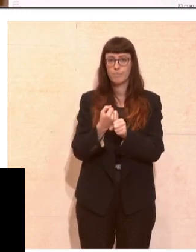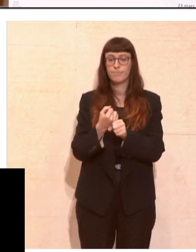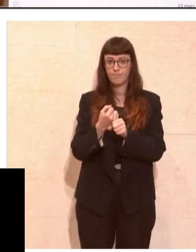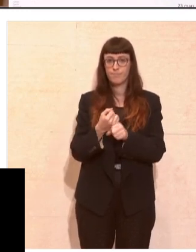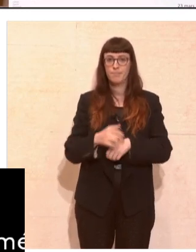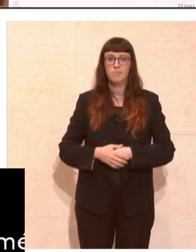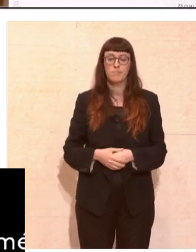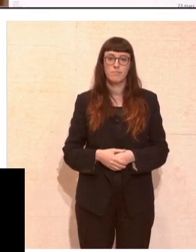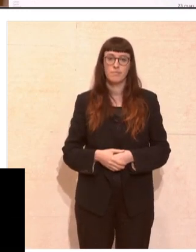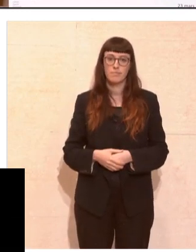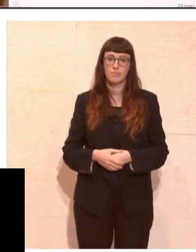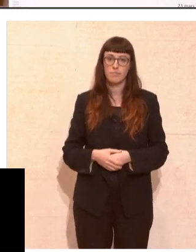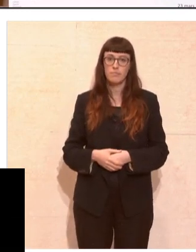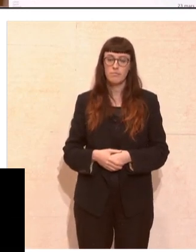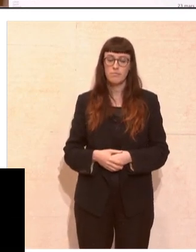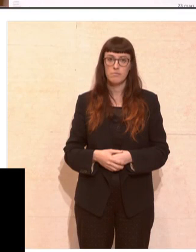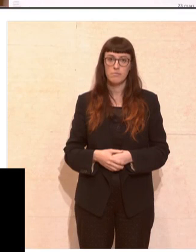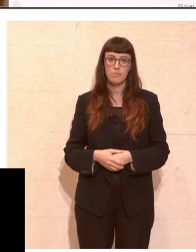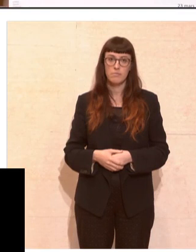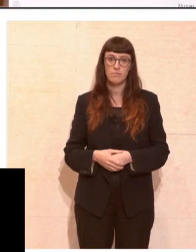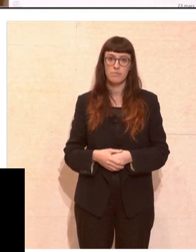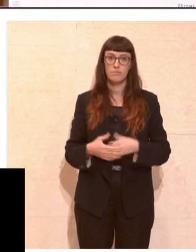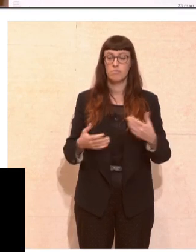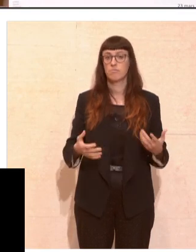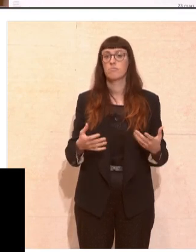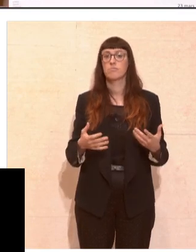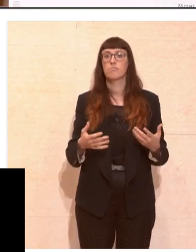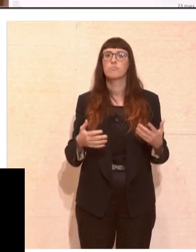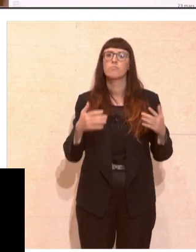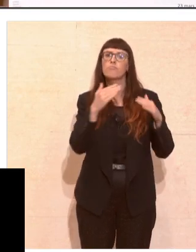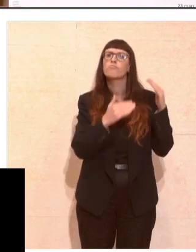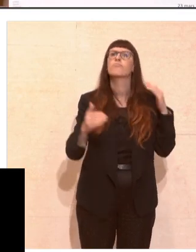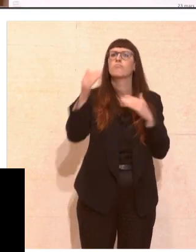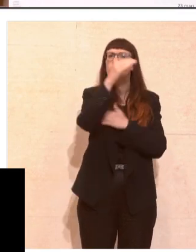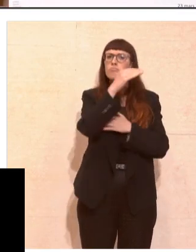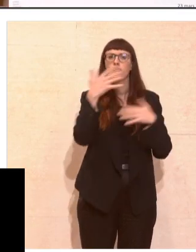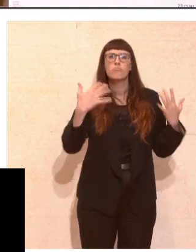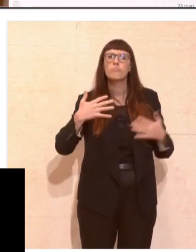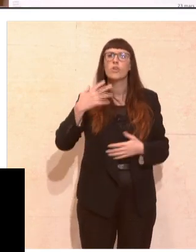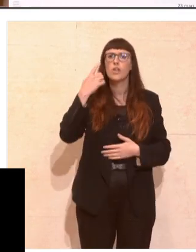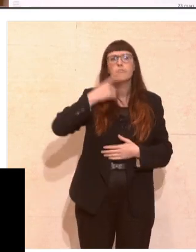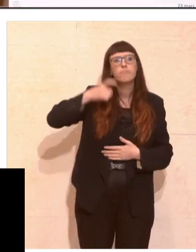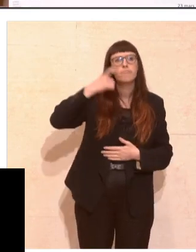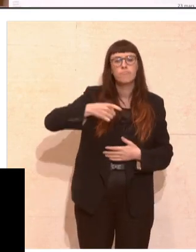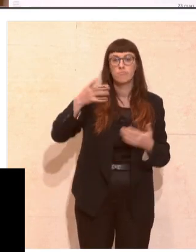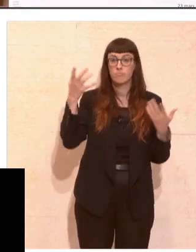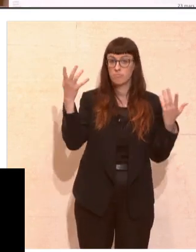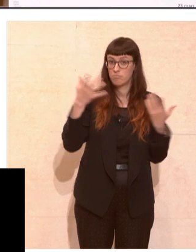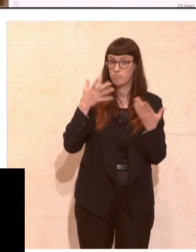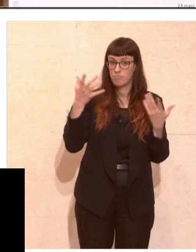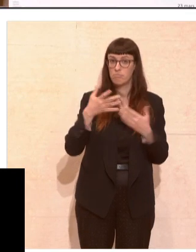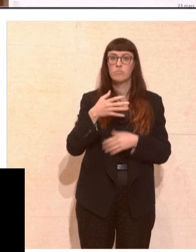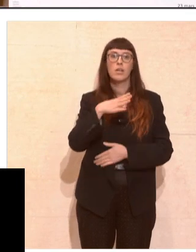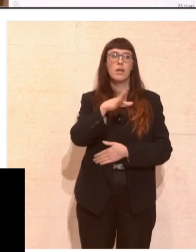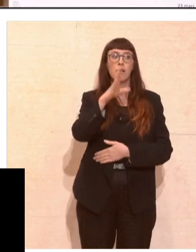méta-analyse-là. On sait chez les adultes que dans les études un peu expérimentales, définitivement, quand on prive